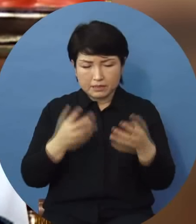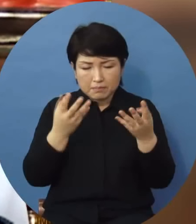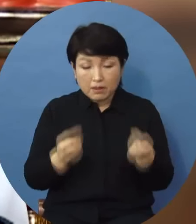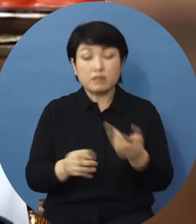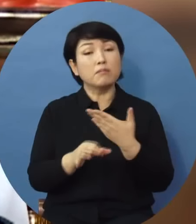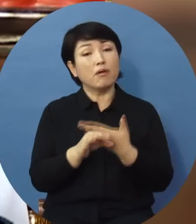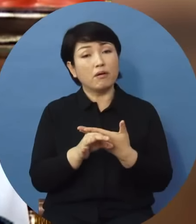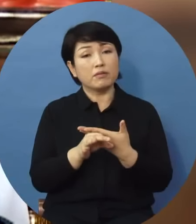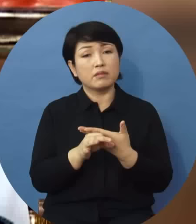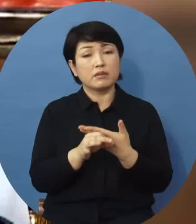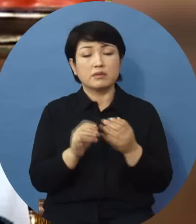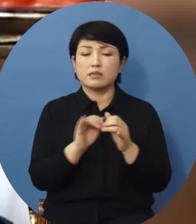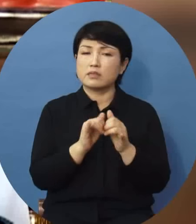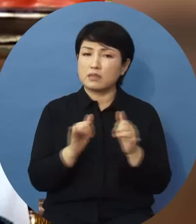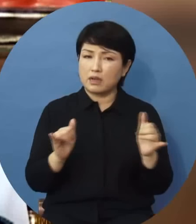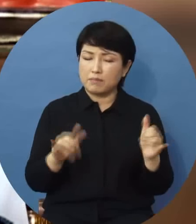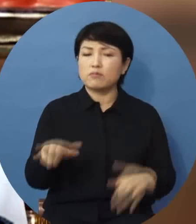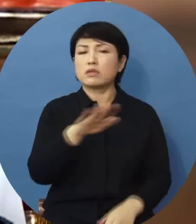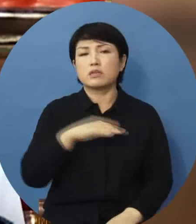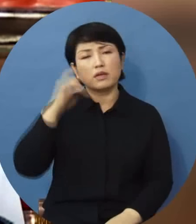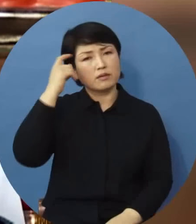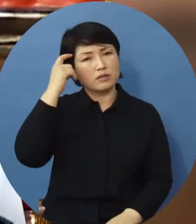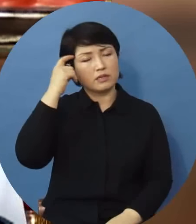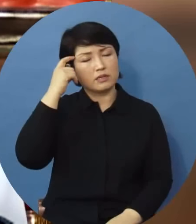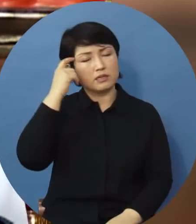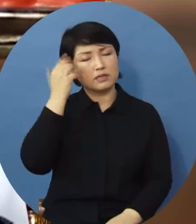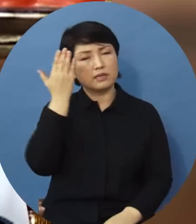있다면 우리들의 정신이